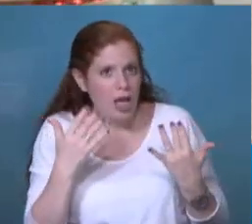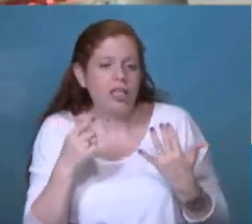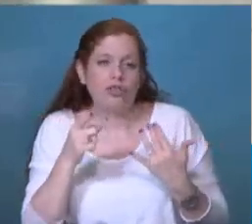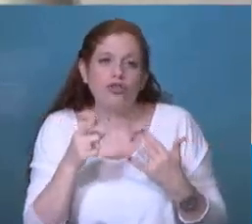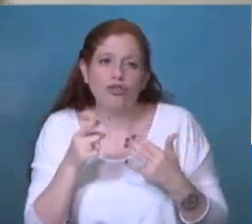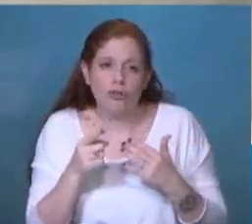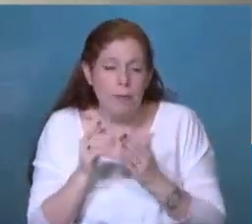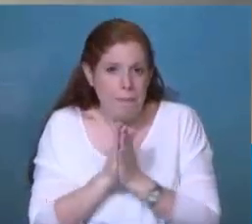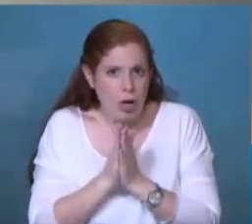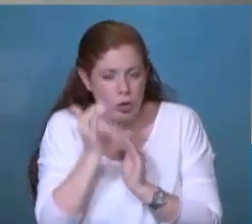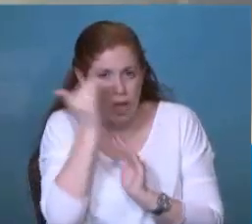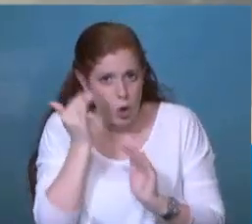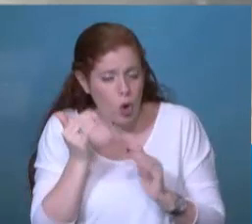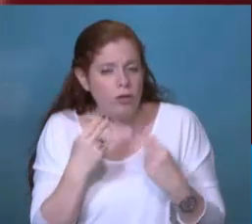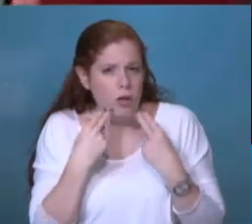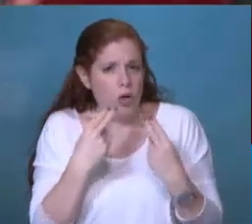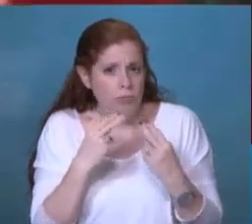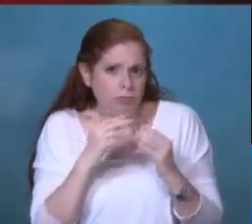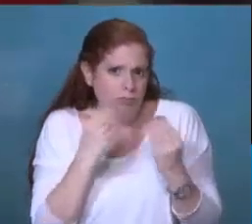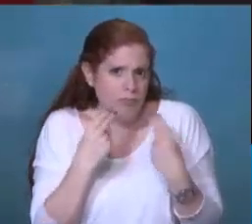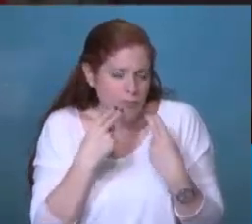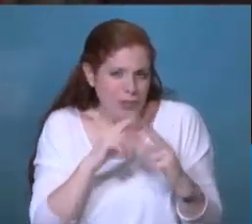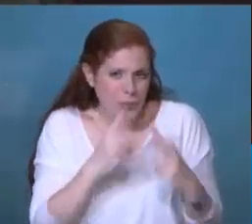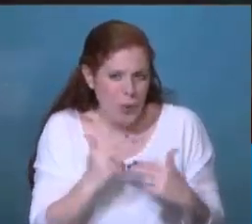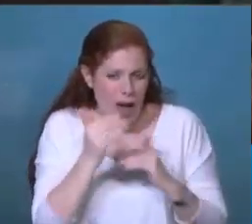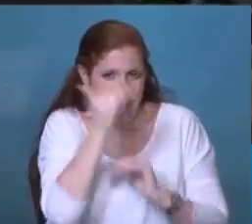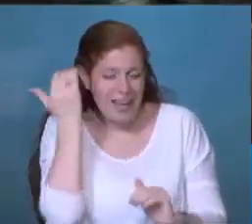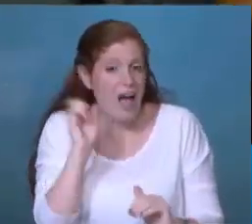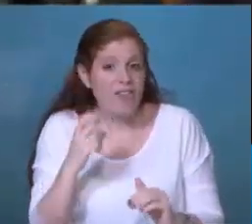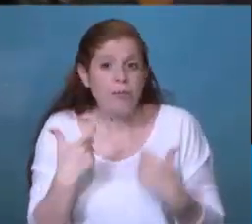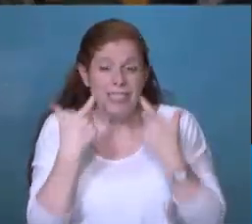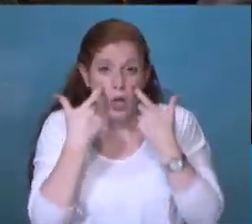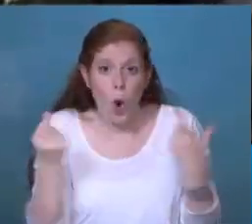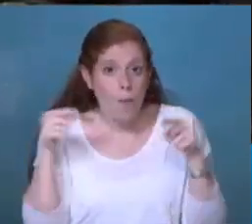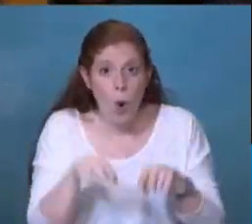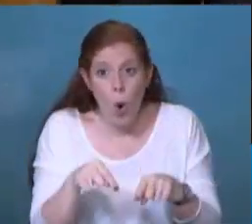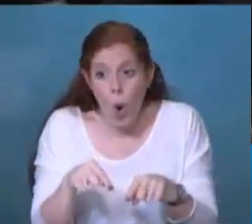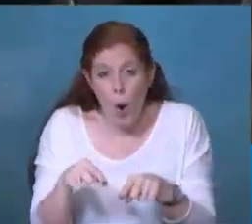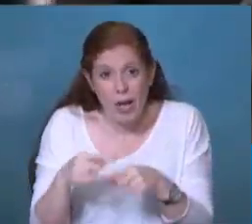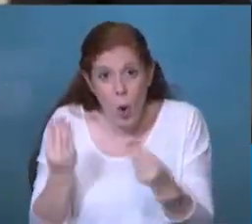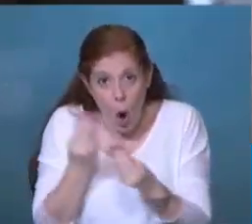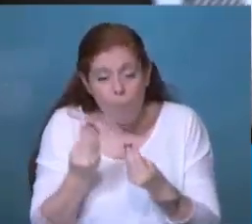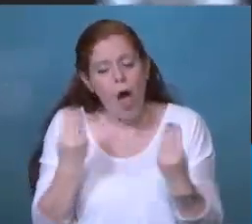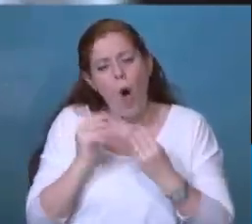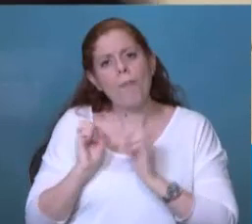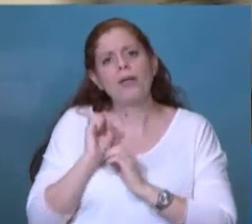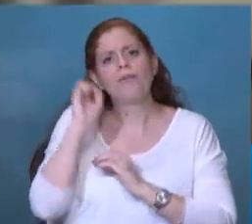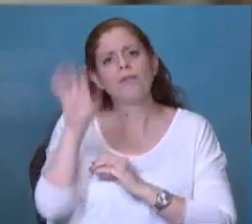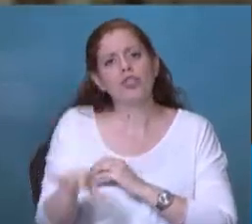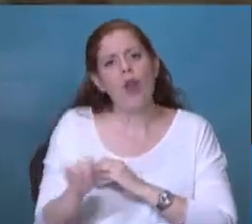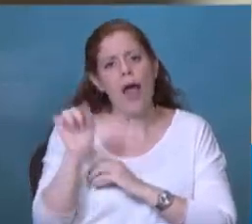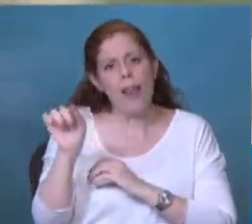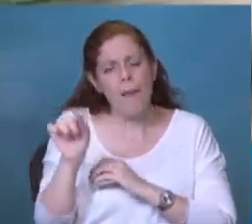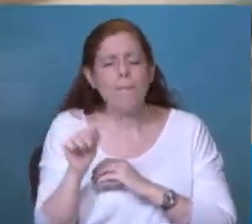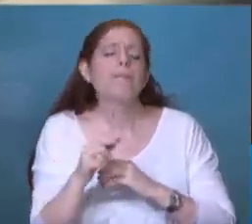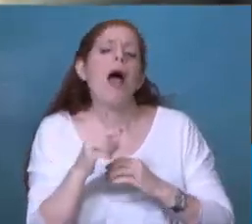חריגים גם כשמדובר בקרבות משפטיים. ואם הסנגורים לא הגיעו אל החומר, החומר הגיע אליהם. הפרקליטות שלך שליח